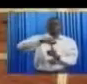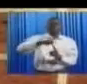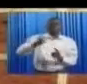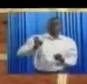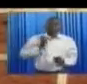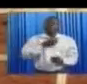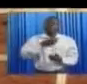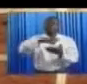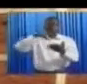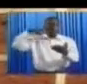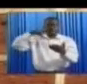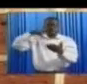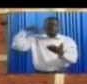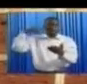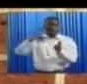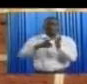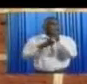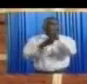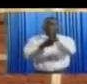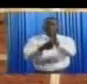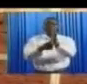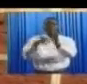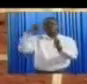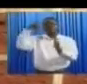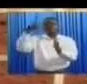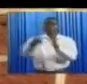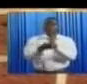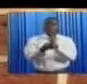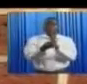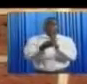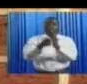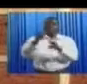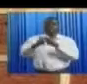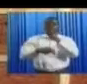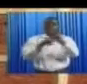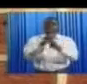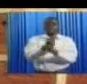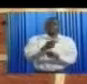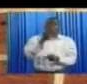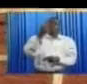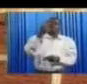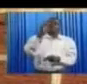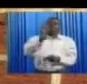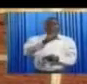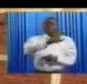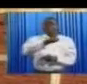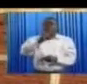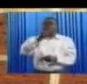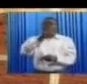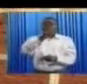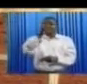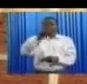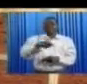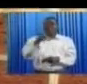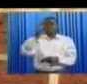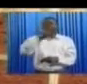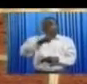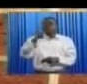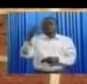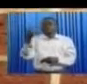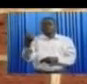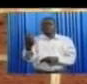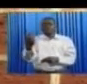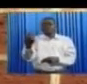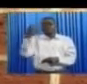études qui montrait la contribution de l'environnement à l'économie nationale, qui était de 6,48% du PIB. Mais par